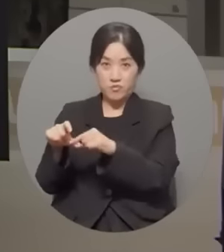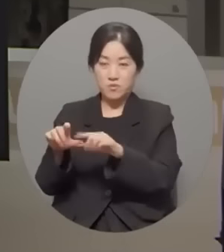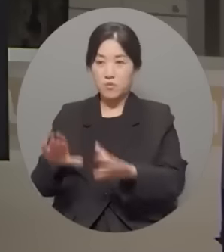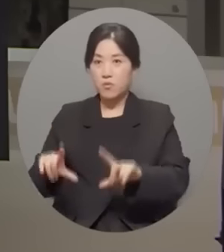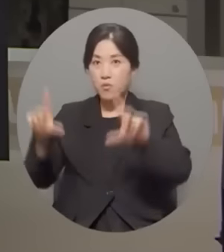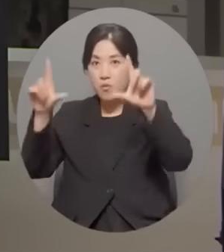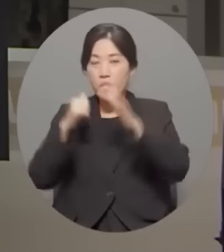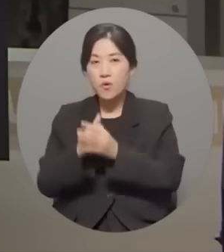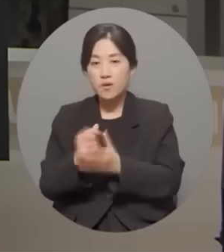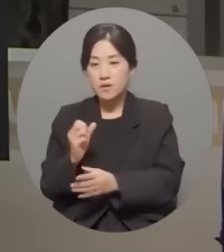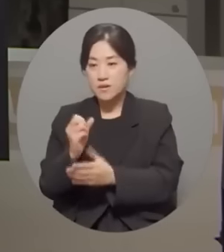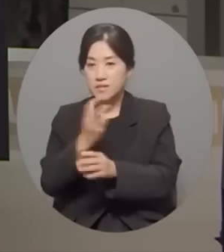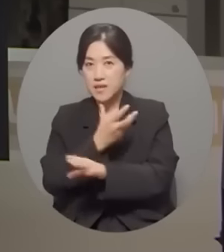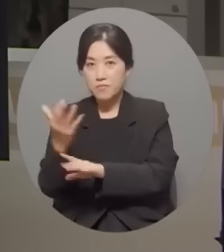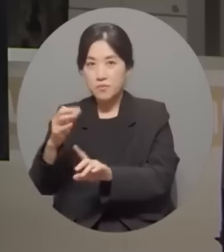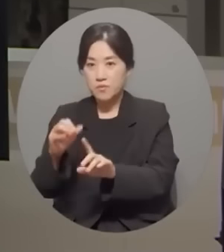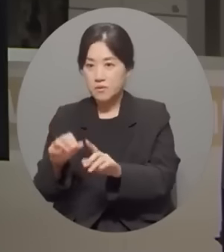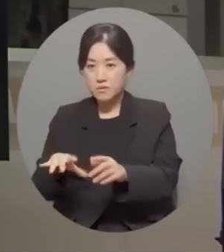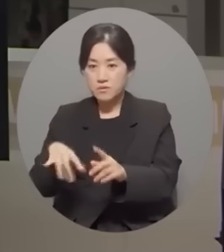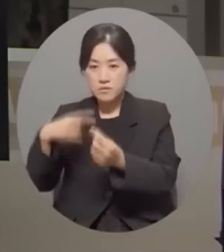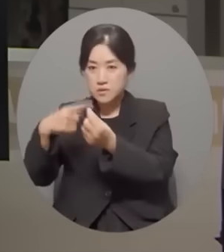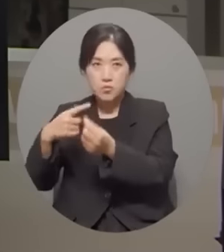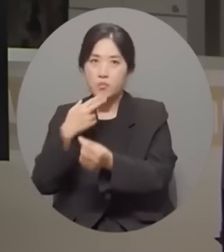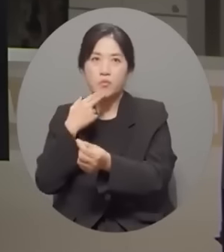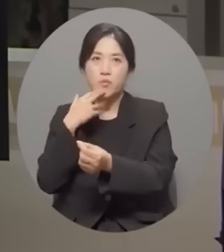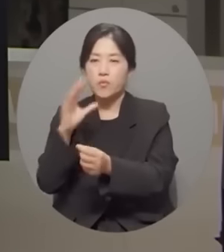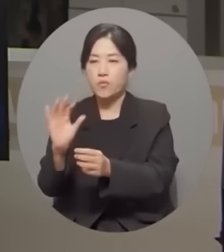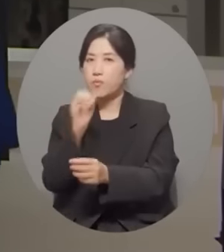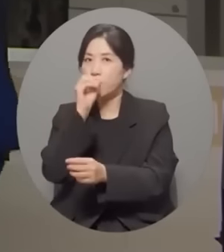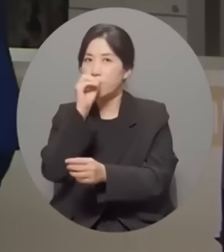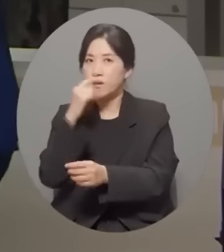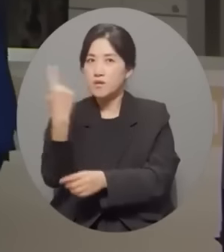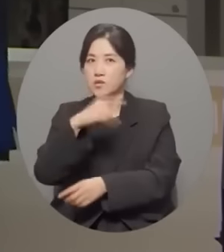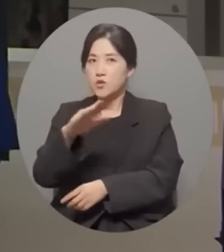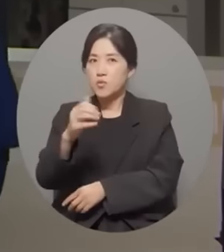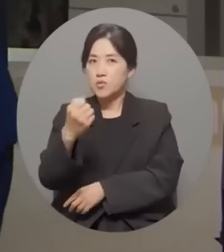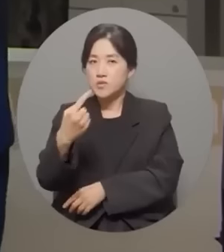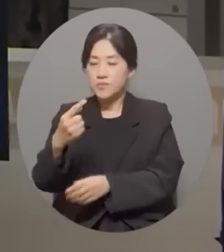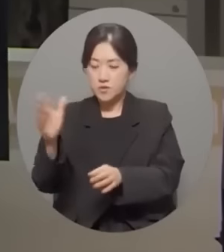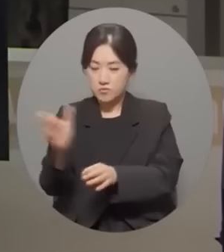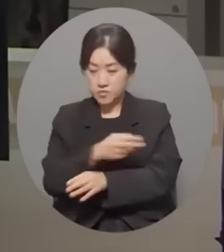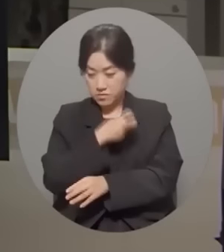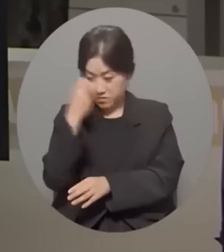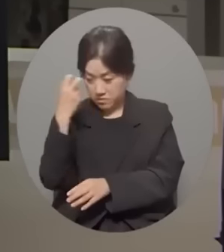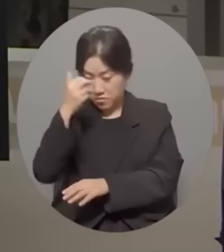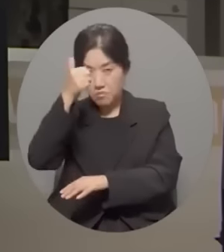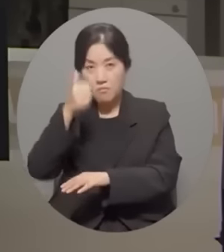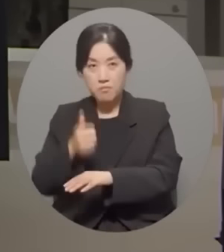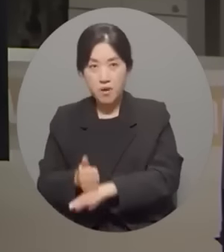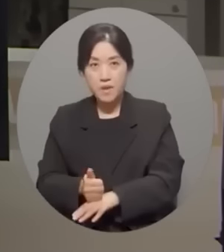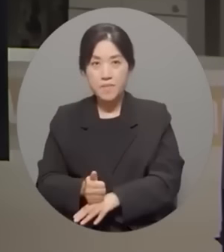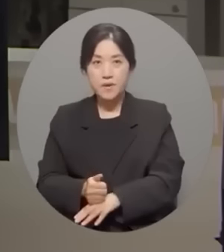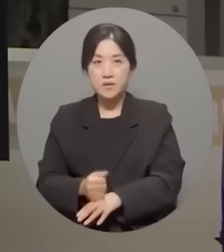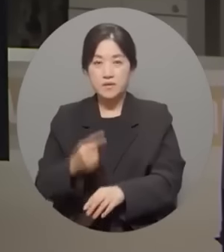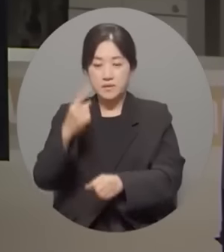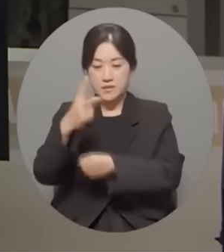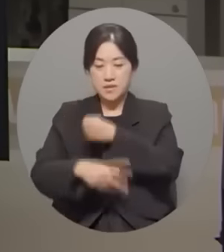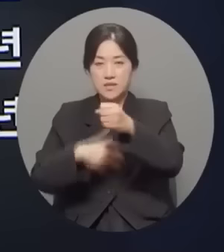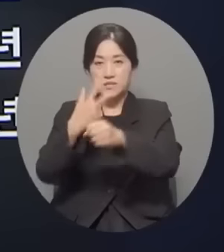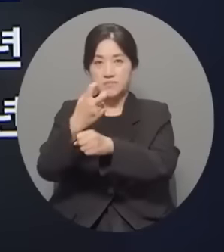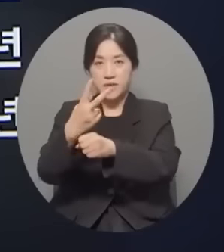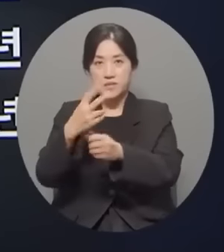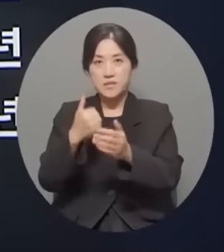올해는 아직 1호 태풍도 없습니다. 1951년 이후 지금까지 74년간 이런